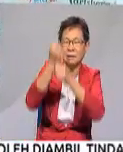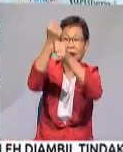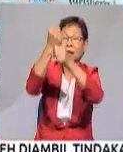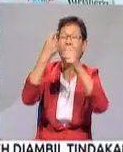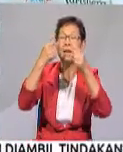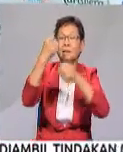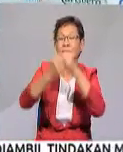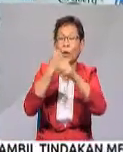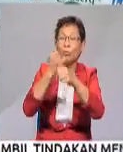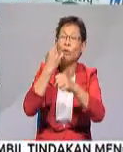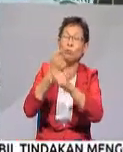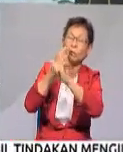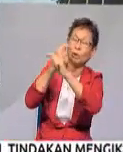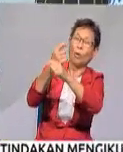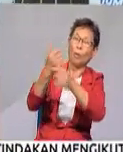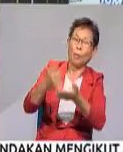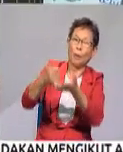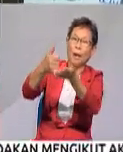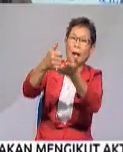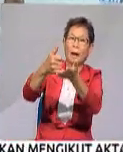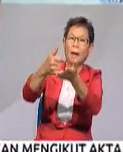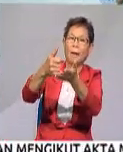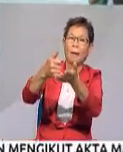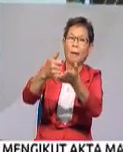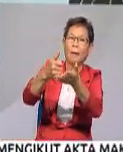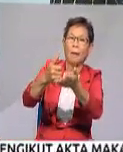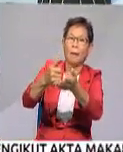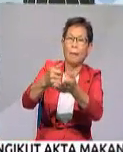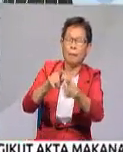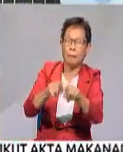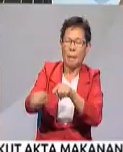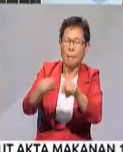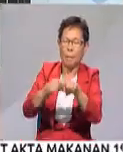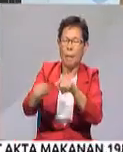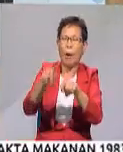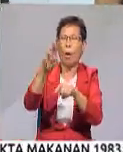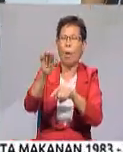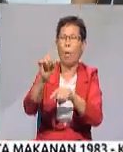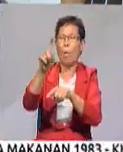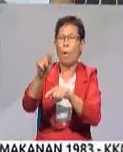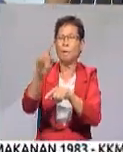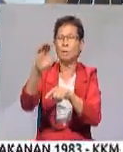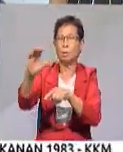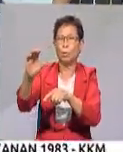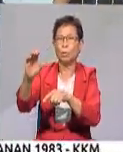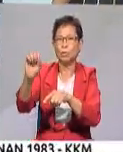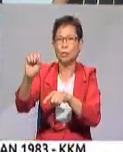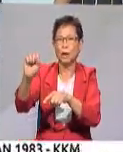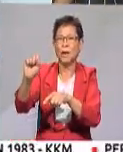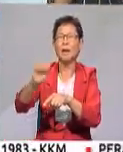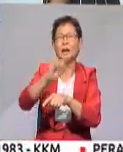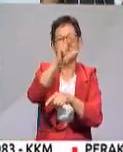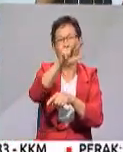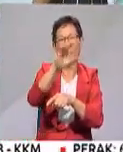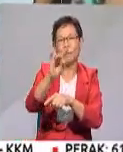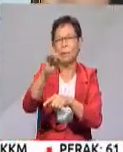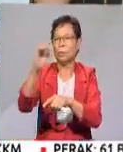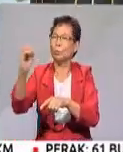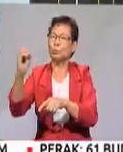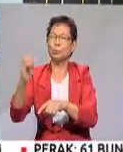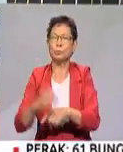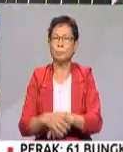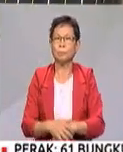lalu mempertahankan Piala Bowls selepas membelasah West Coast Sharks 38-0.